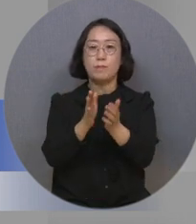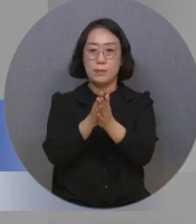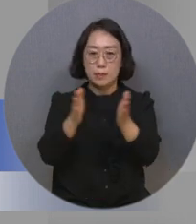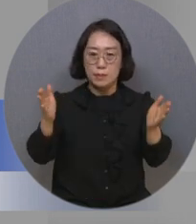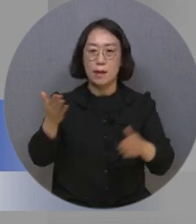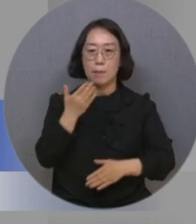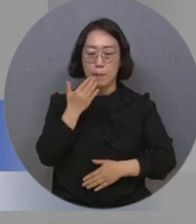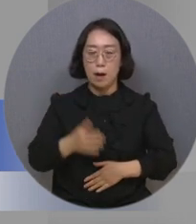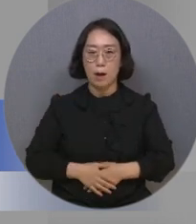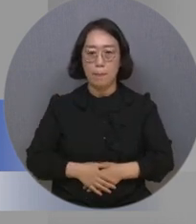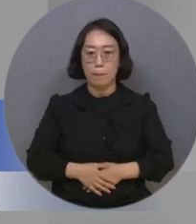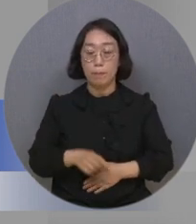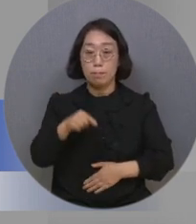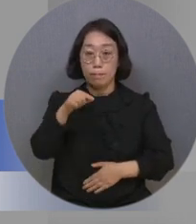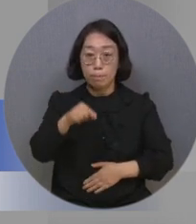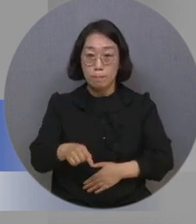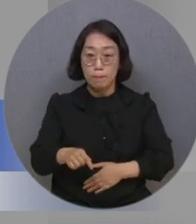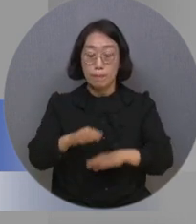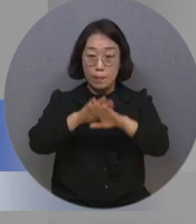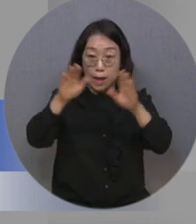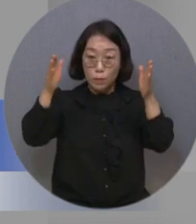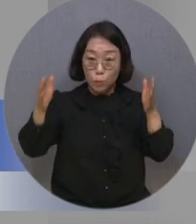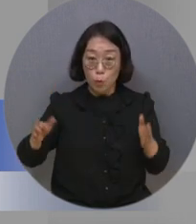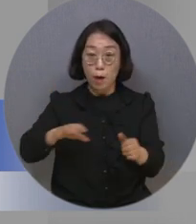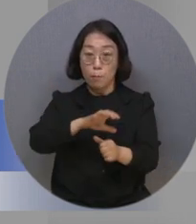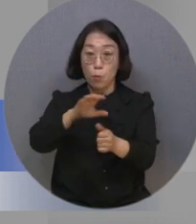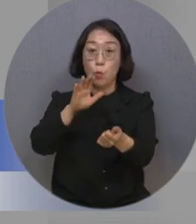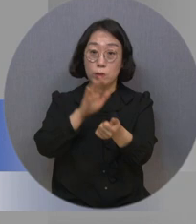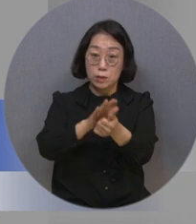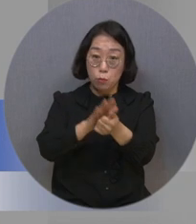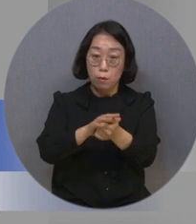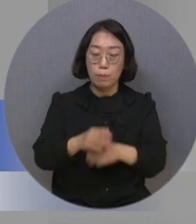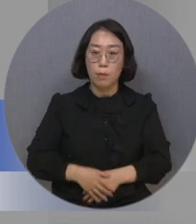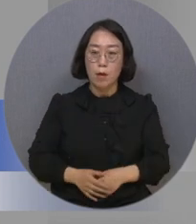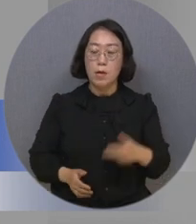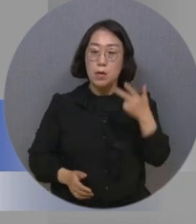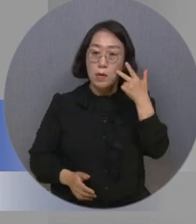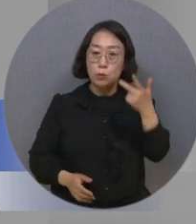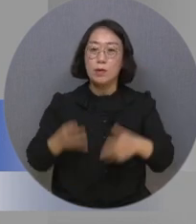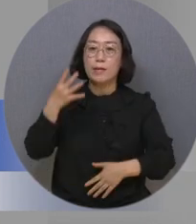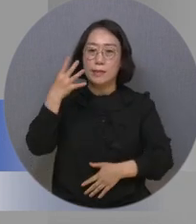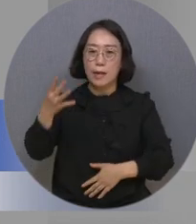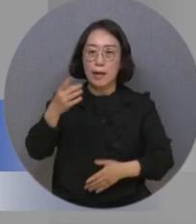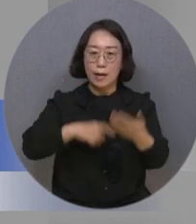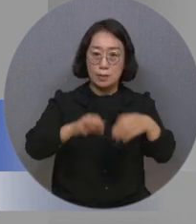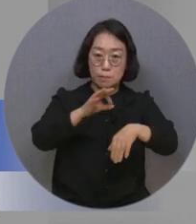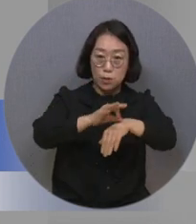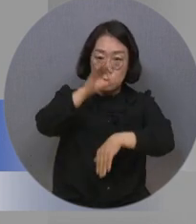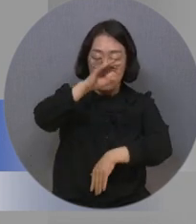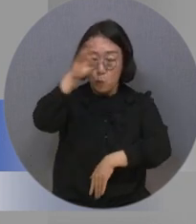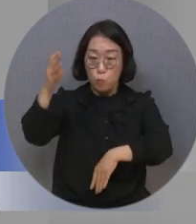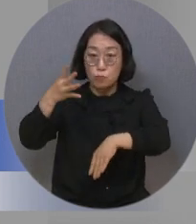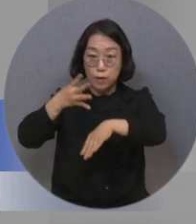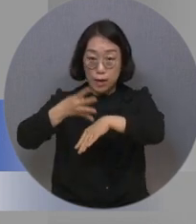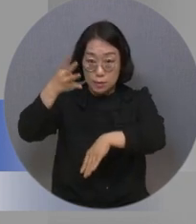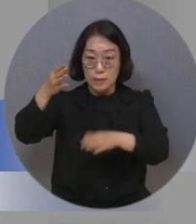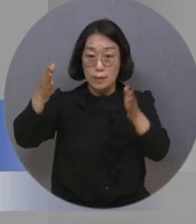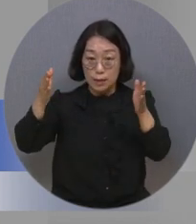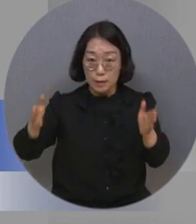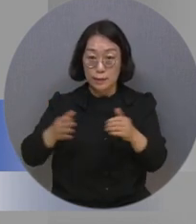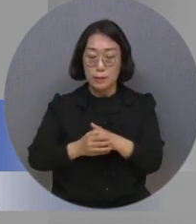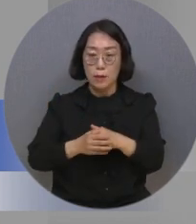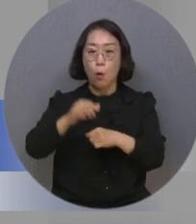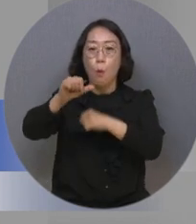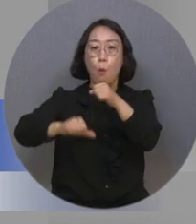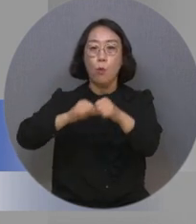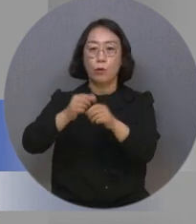됩니다. 한편 낫 활동 지원 사업 이용자는 주 4일 오전 10시부터 오후 4시까지 최장